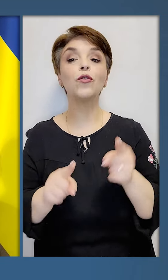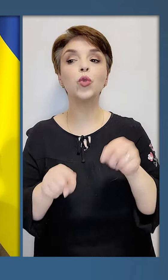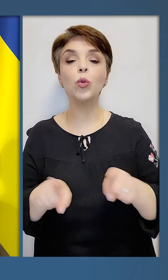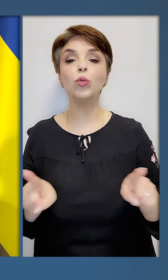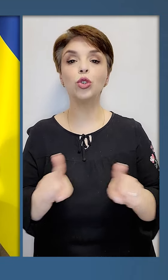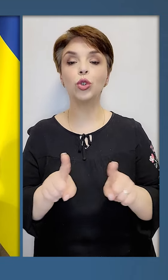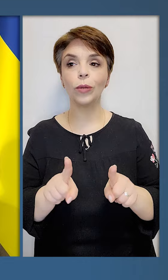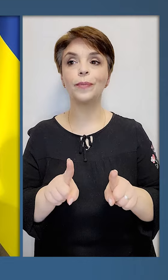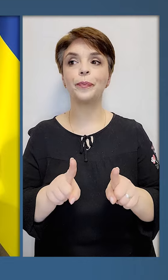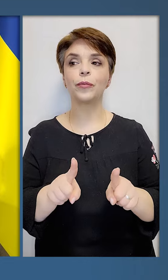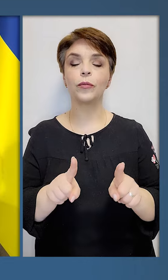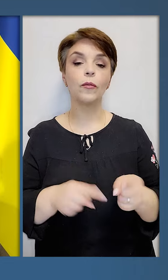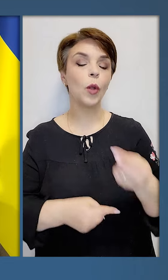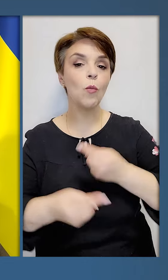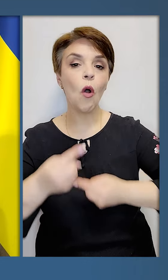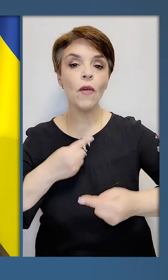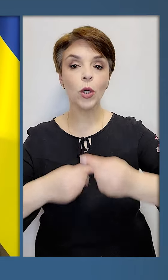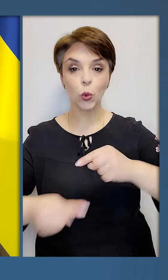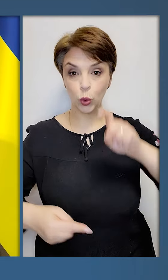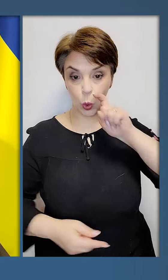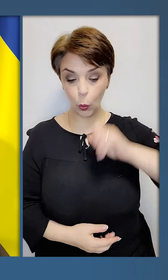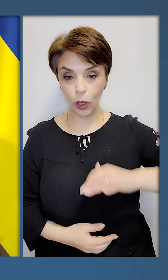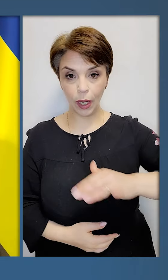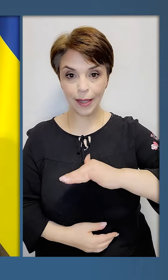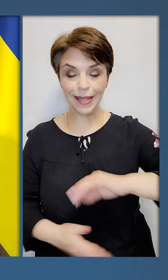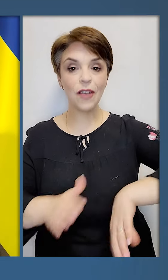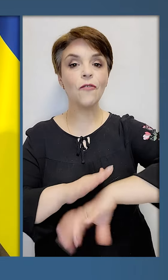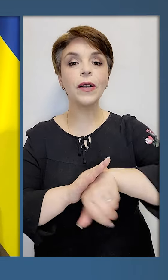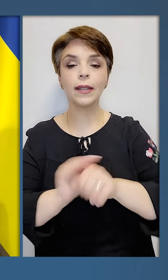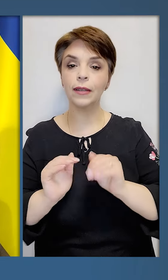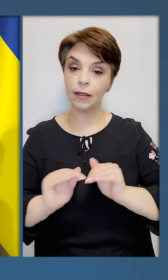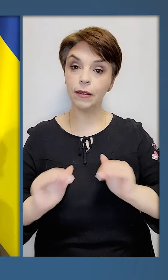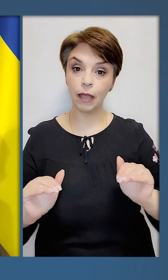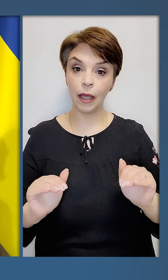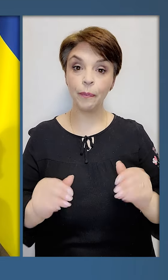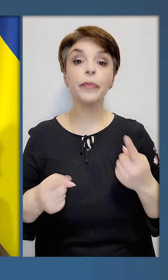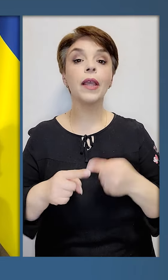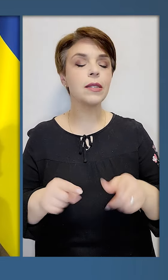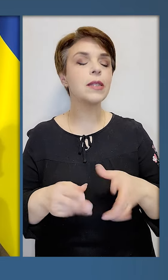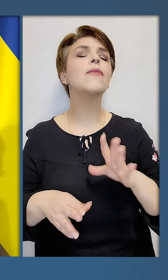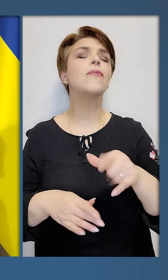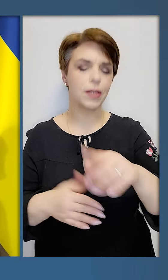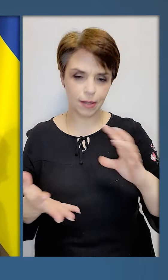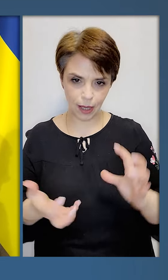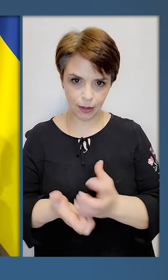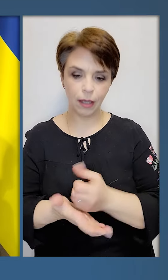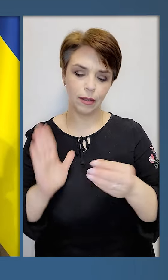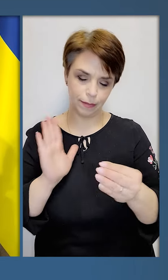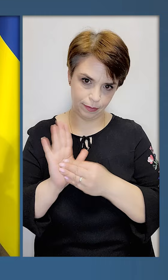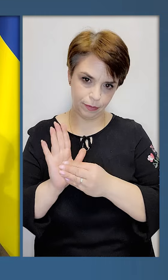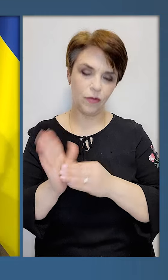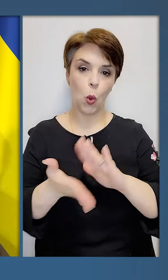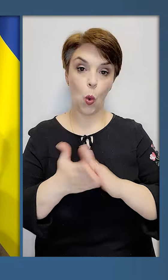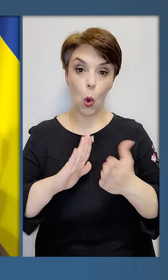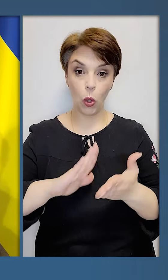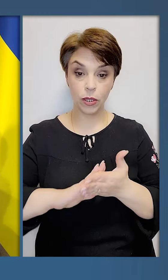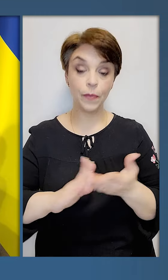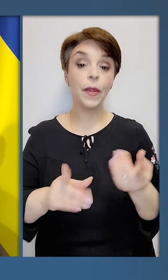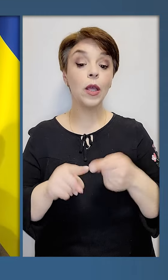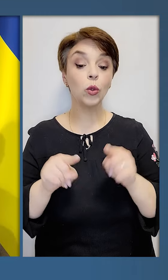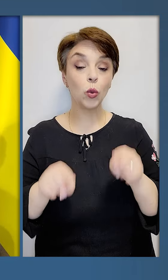тому, щоб повернути Україні викрадених дітей. І це все ви знайдете в угоді.